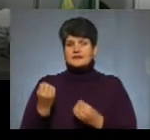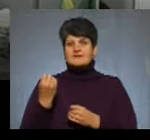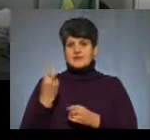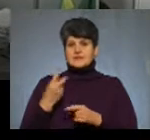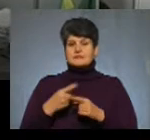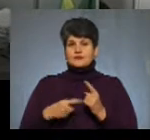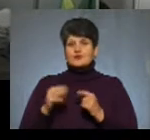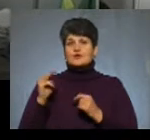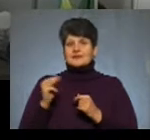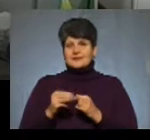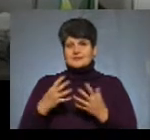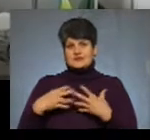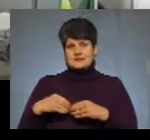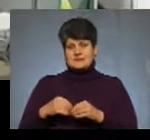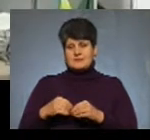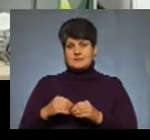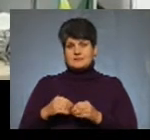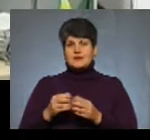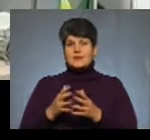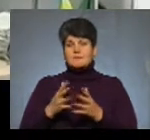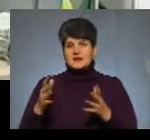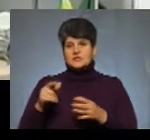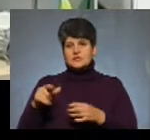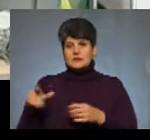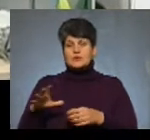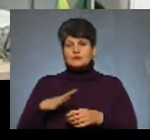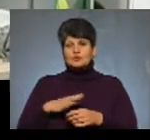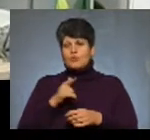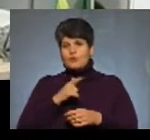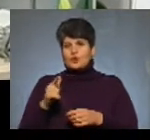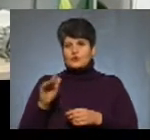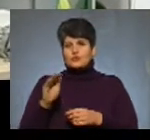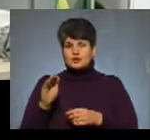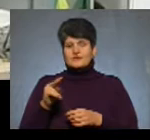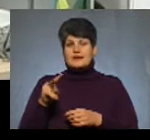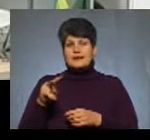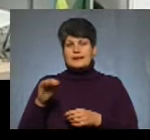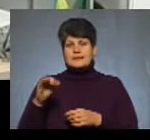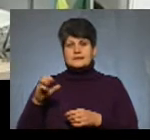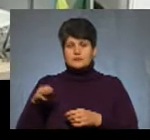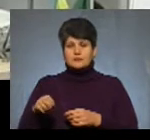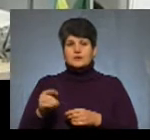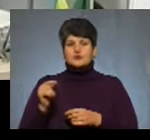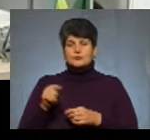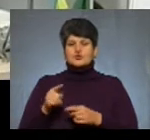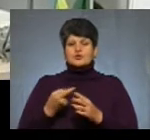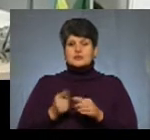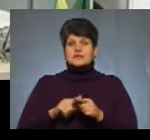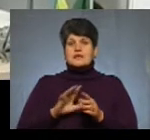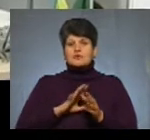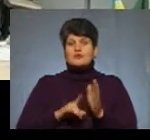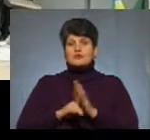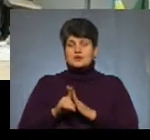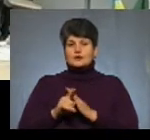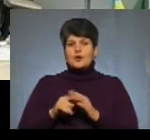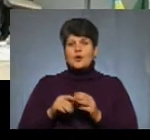12,5 тисяч сімей. Найбільший наплив людей був протягом жовтня-листопада, оскільки це початок опалювального